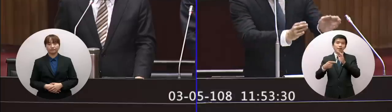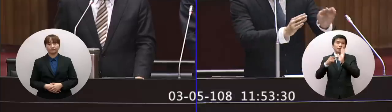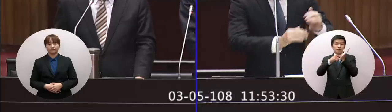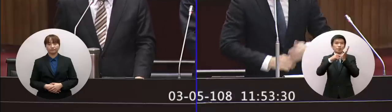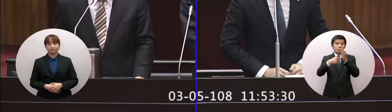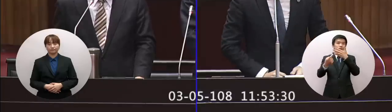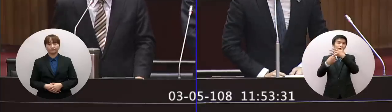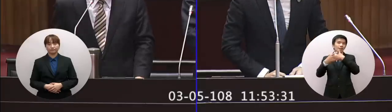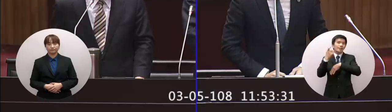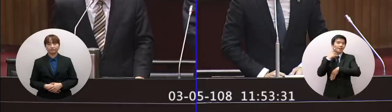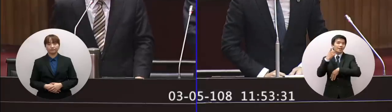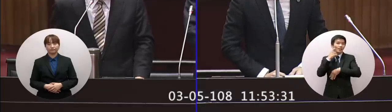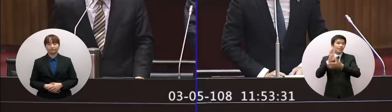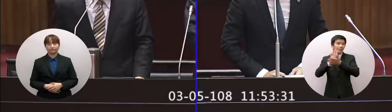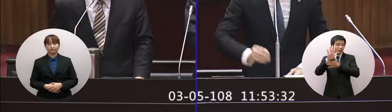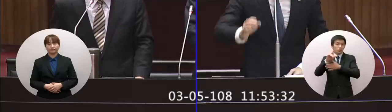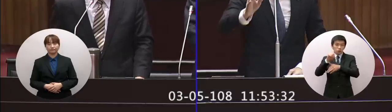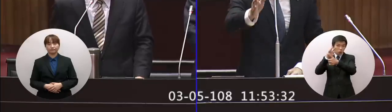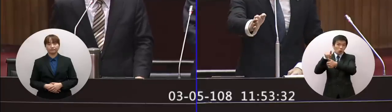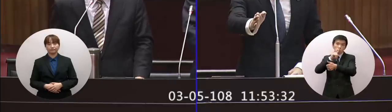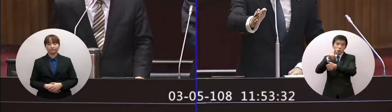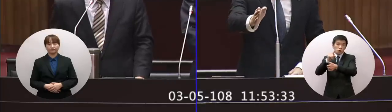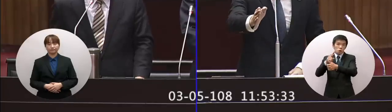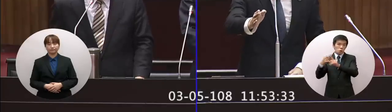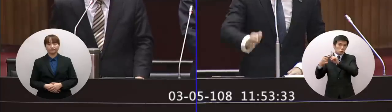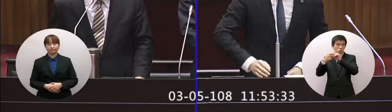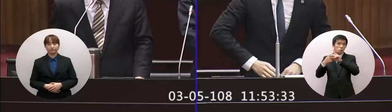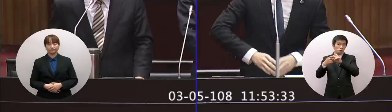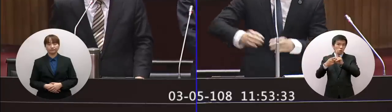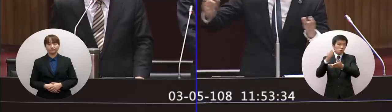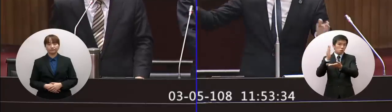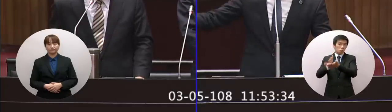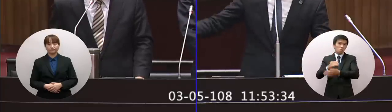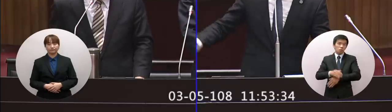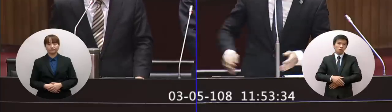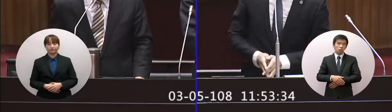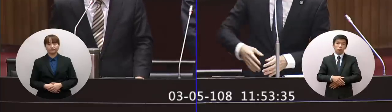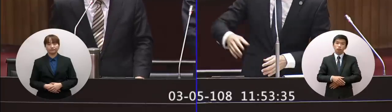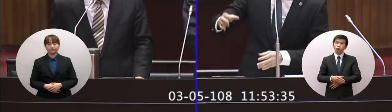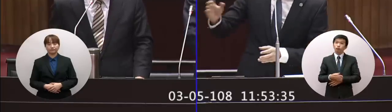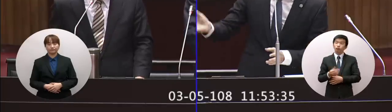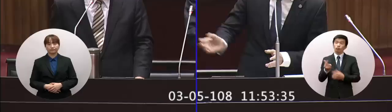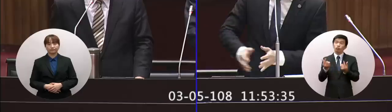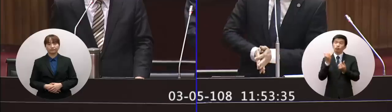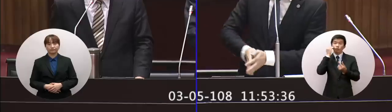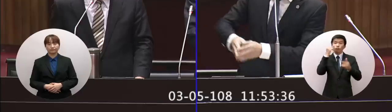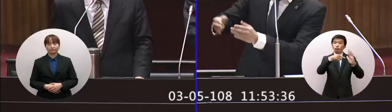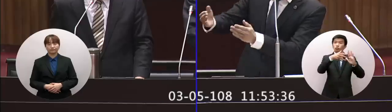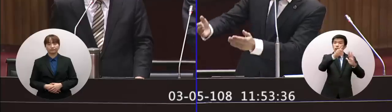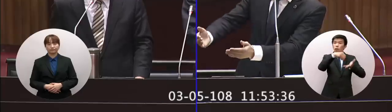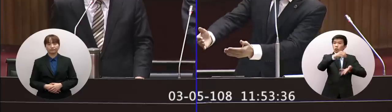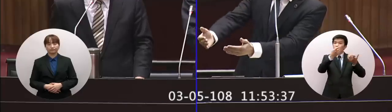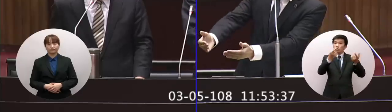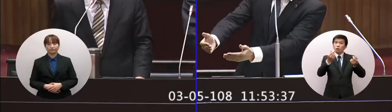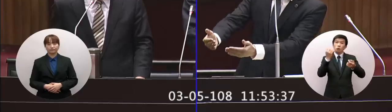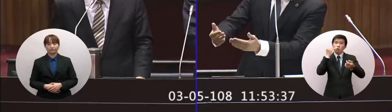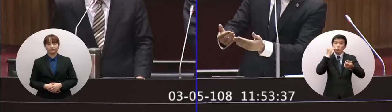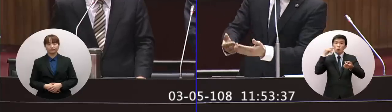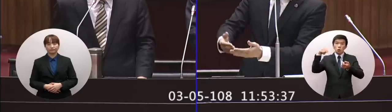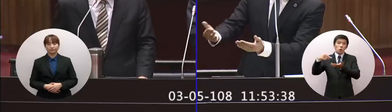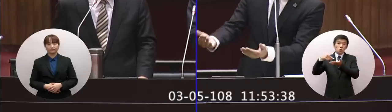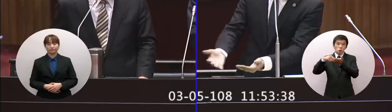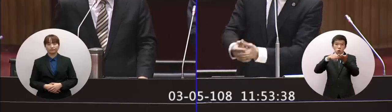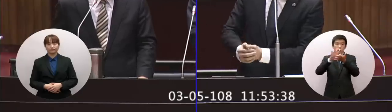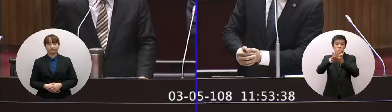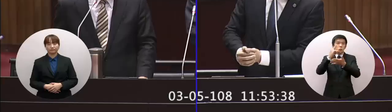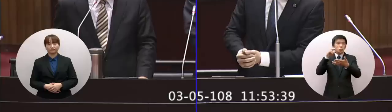了后迄届，咱就讲迄个时阵歹互伊来哦。那照头段院长讲的哦，应该就是爱你，咱袂使讲你后届你即个提计